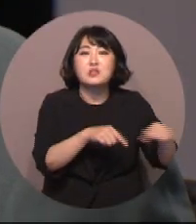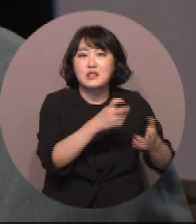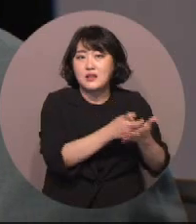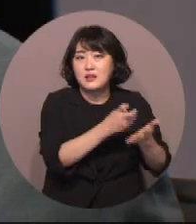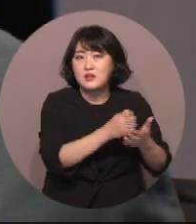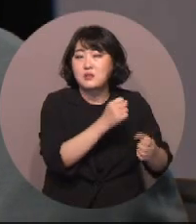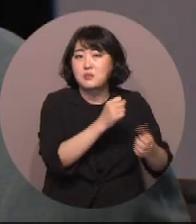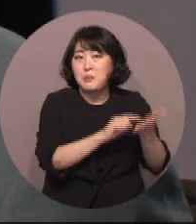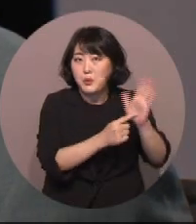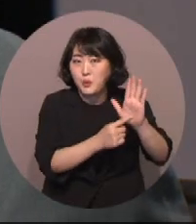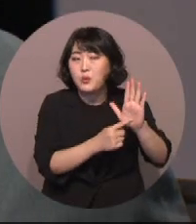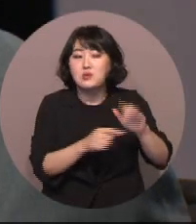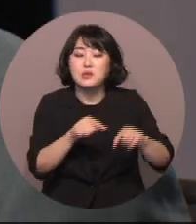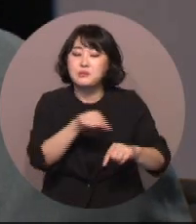차이를 보였습니다